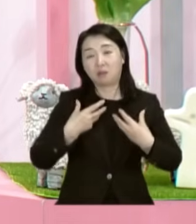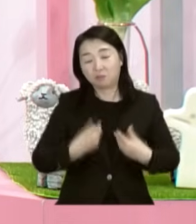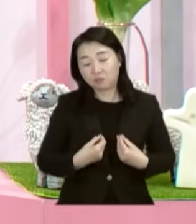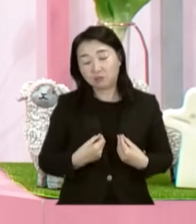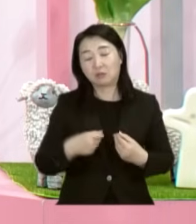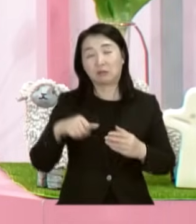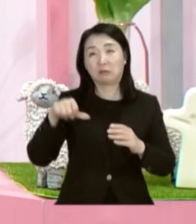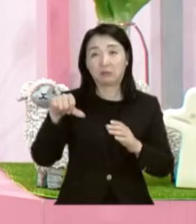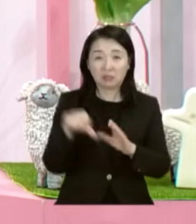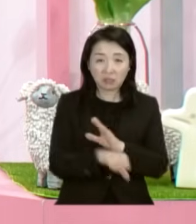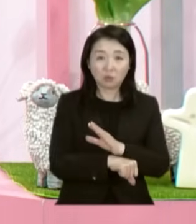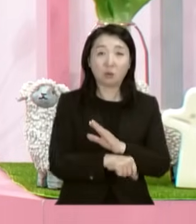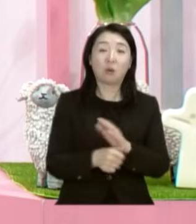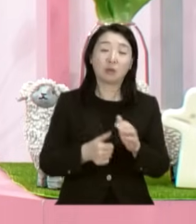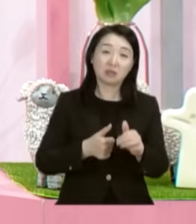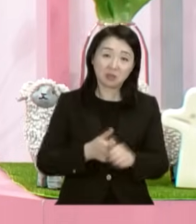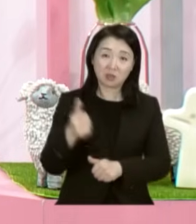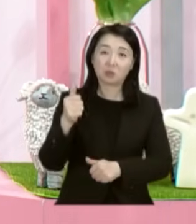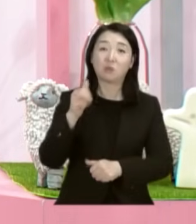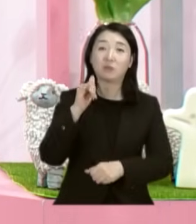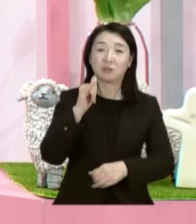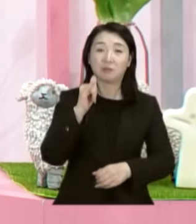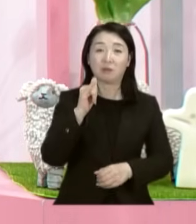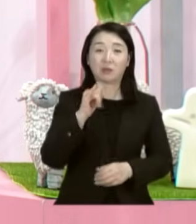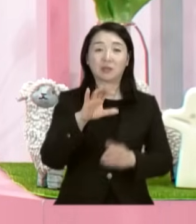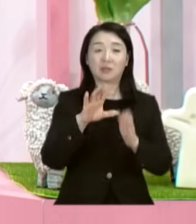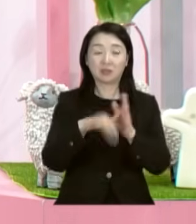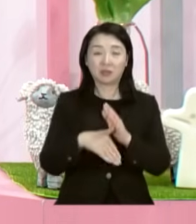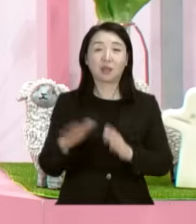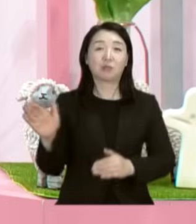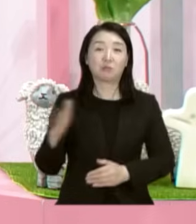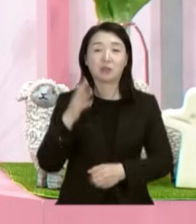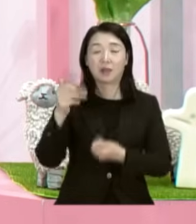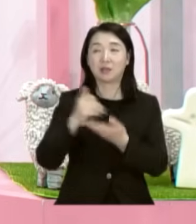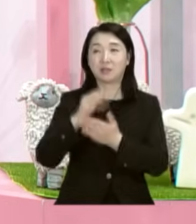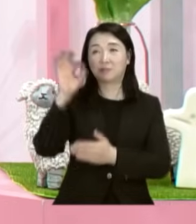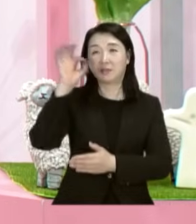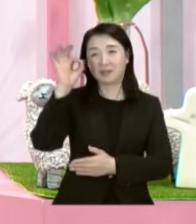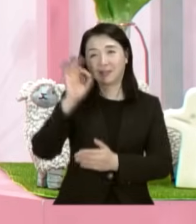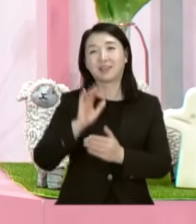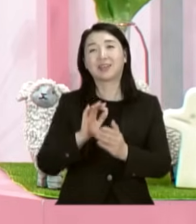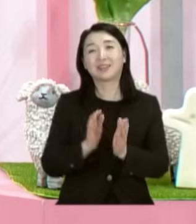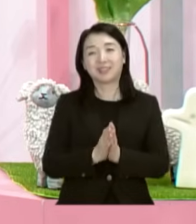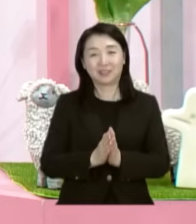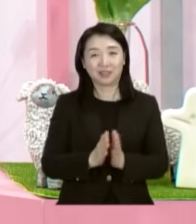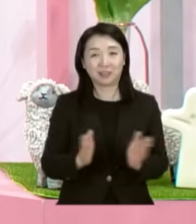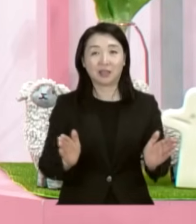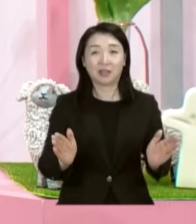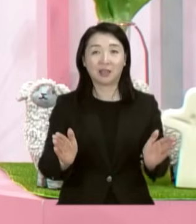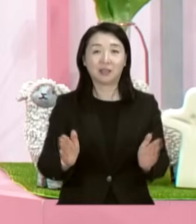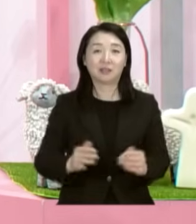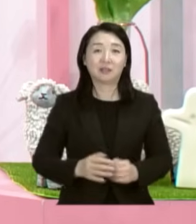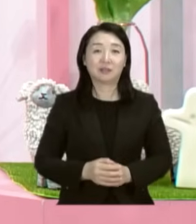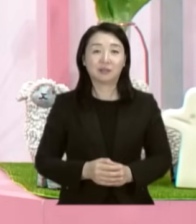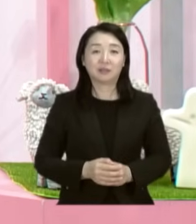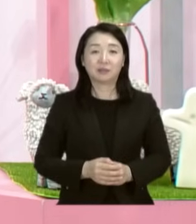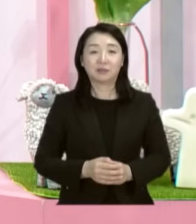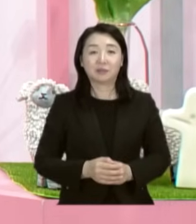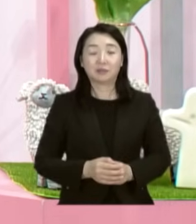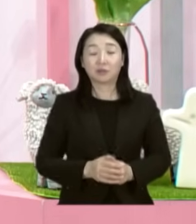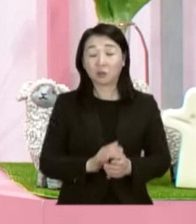무너지고지고 또 이기고 하면서 그때부터 다시 하나님을 찾기 시작했고음 그렇게